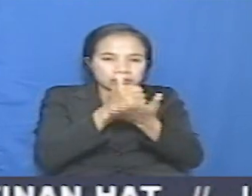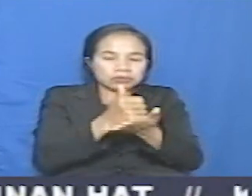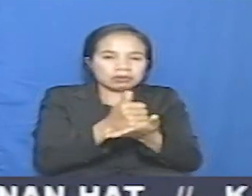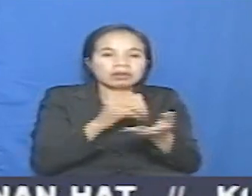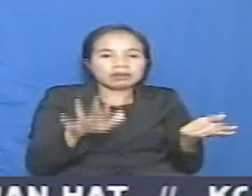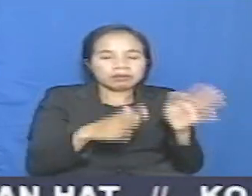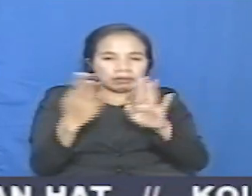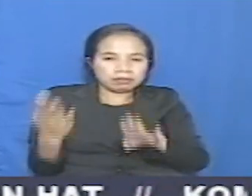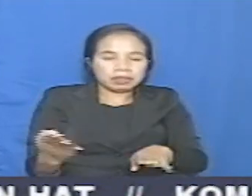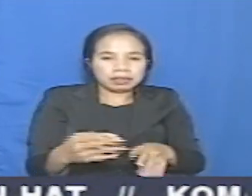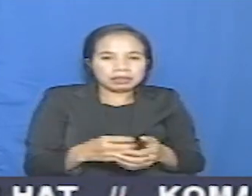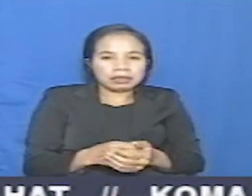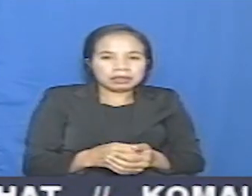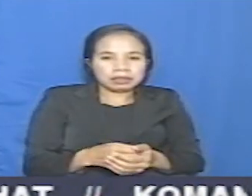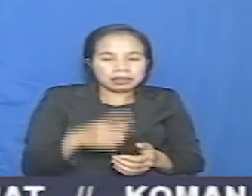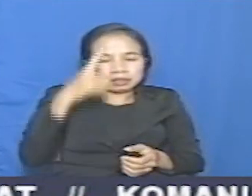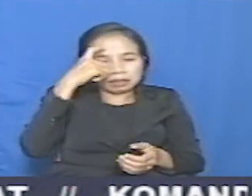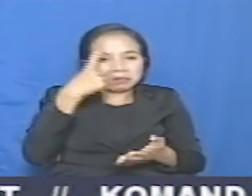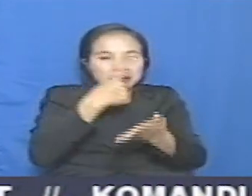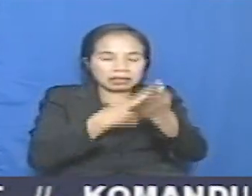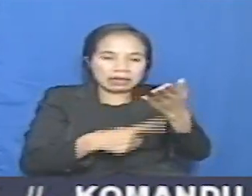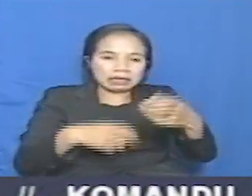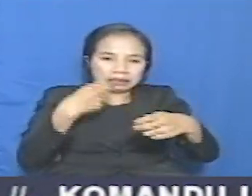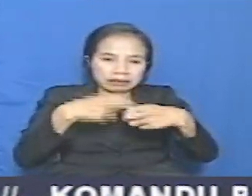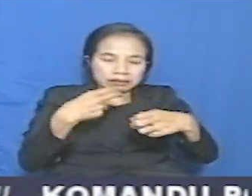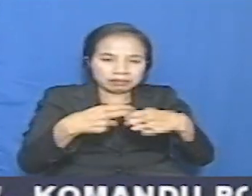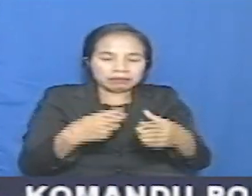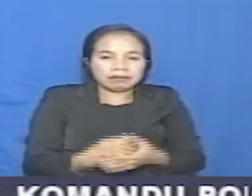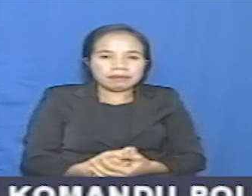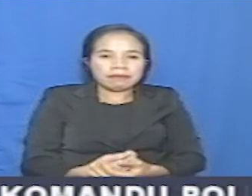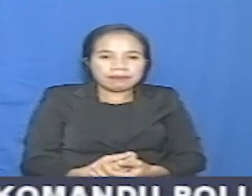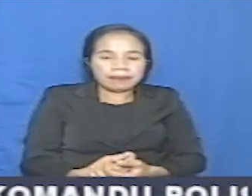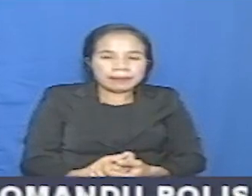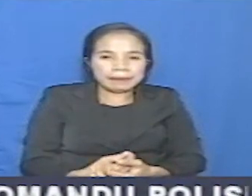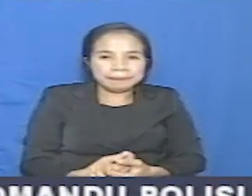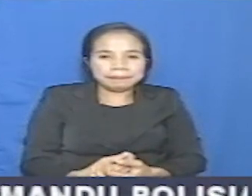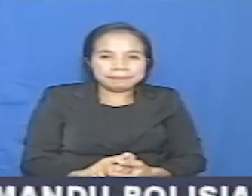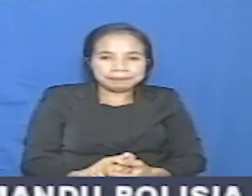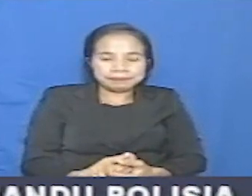is, tamba sofre cane grave. Usikovalima, Carlito dos Reis, ba RTTL.